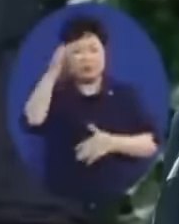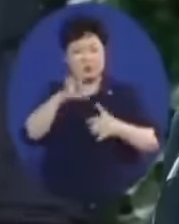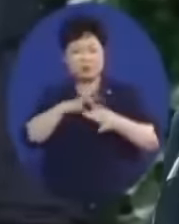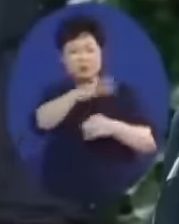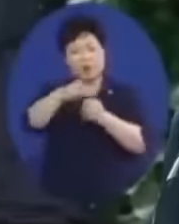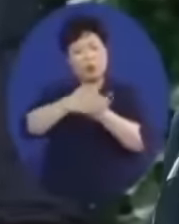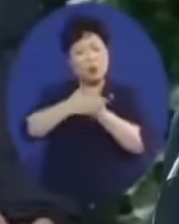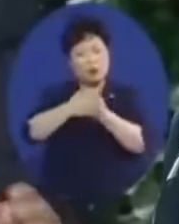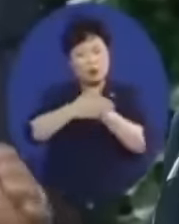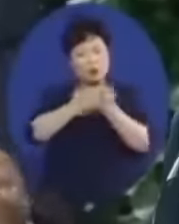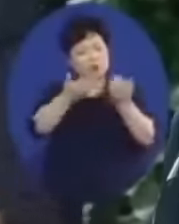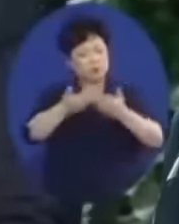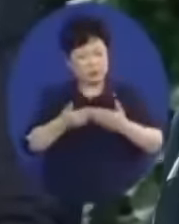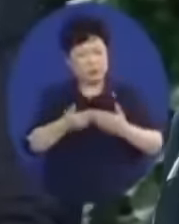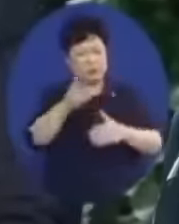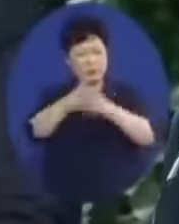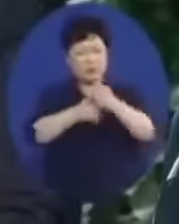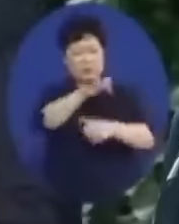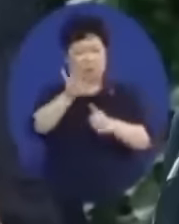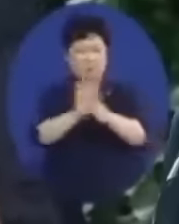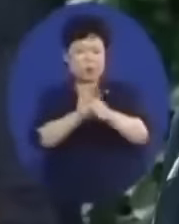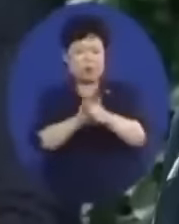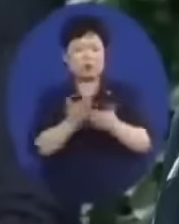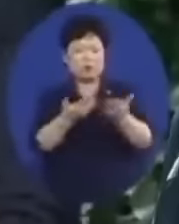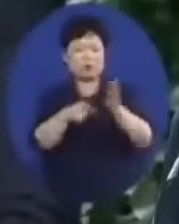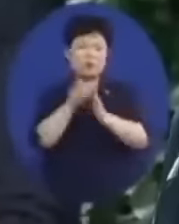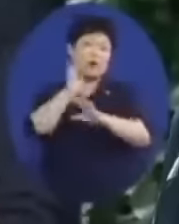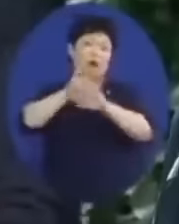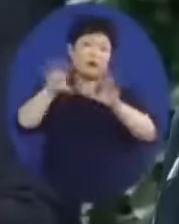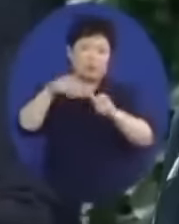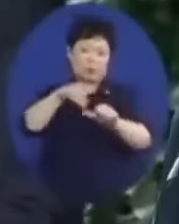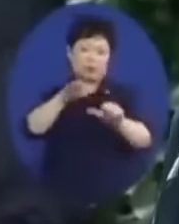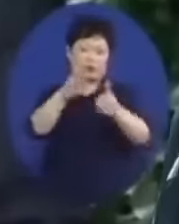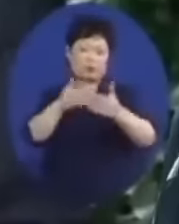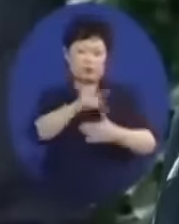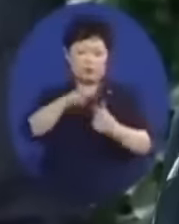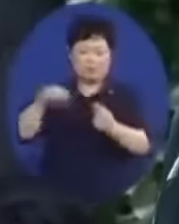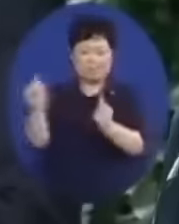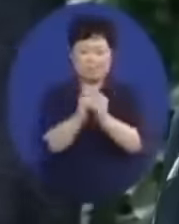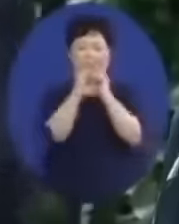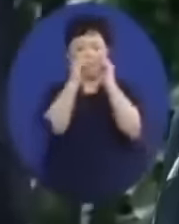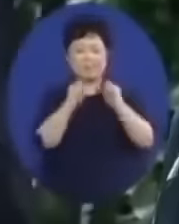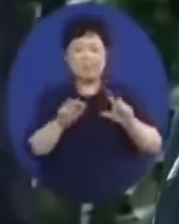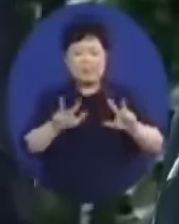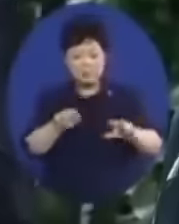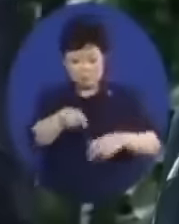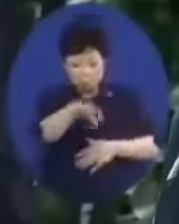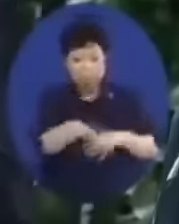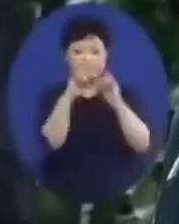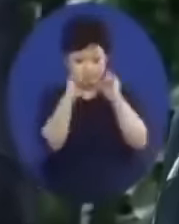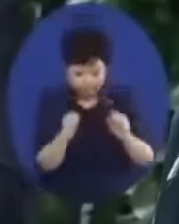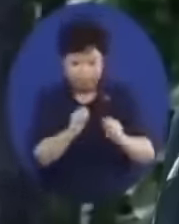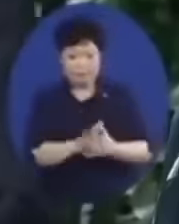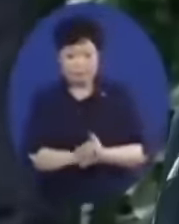오신 것입니다. 하나님이 우리를 돕기 위해서 하늘에서 보내서 우리와 같이 계신데 지금도 이 자리에